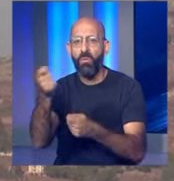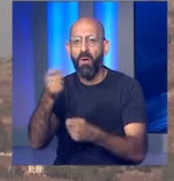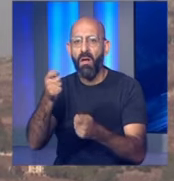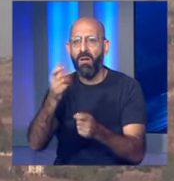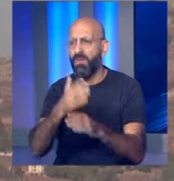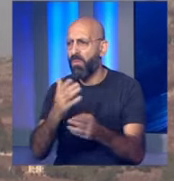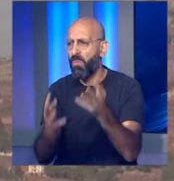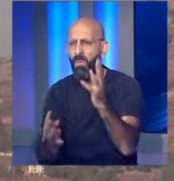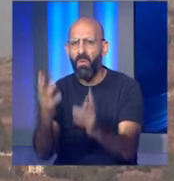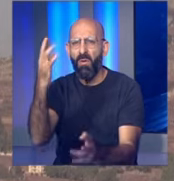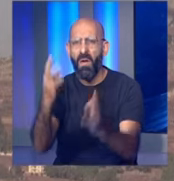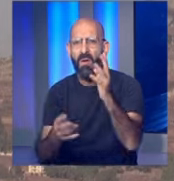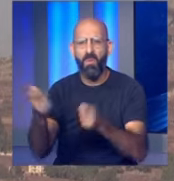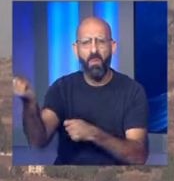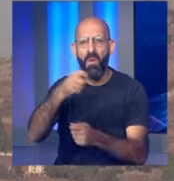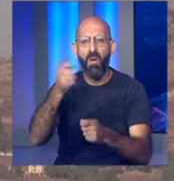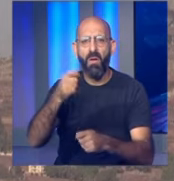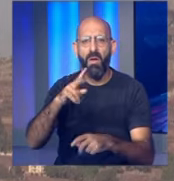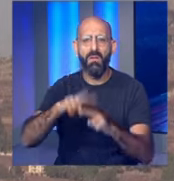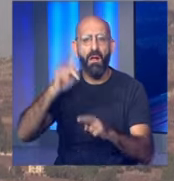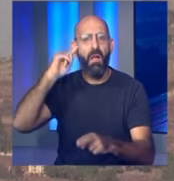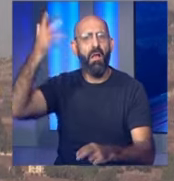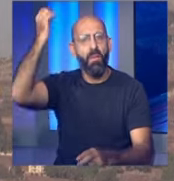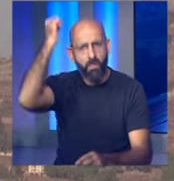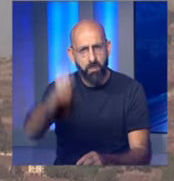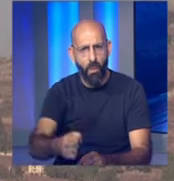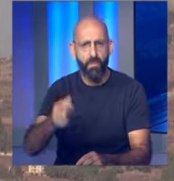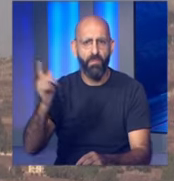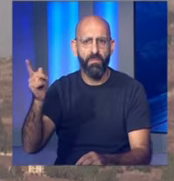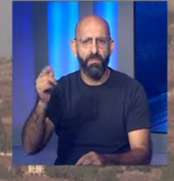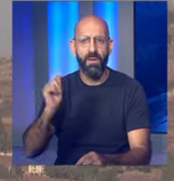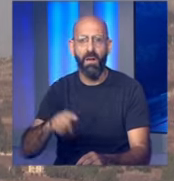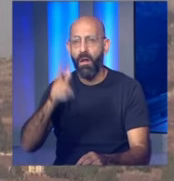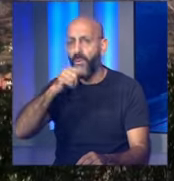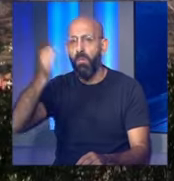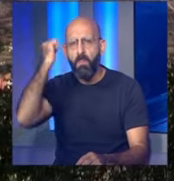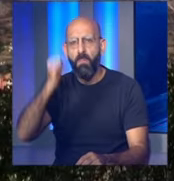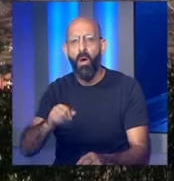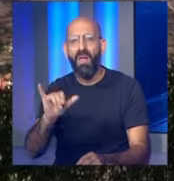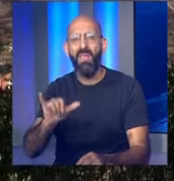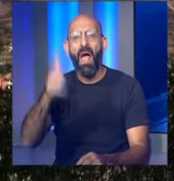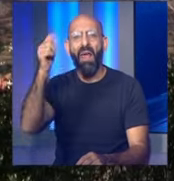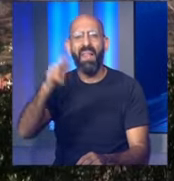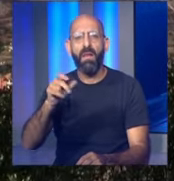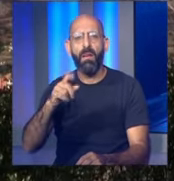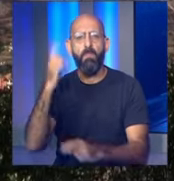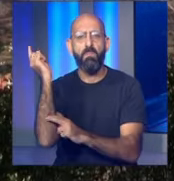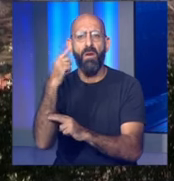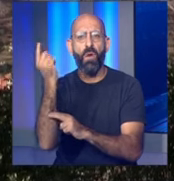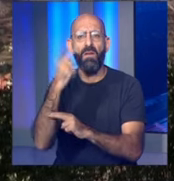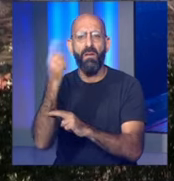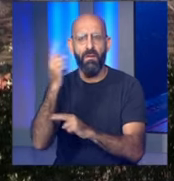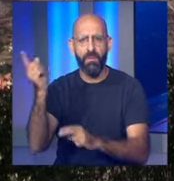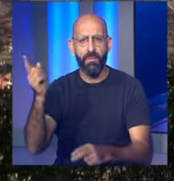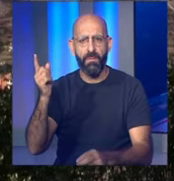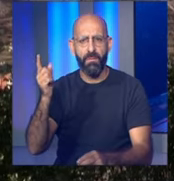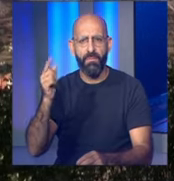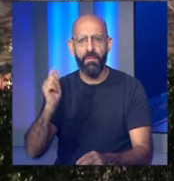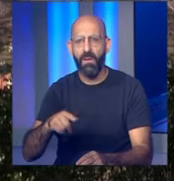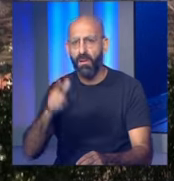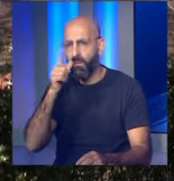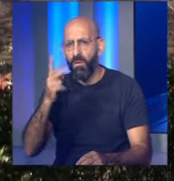بقذيفة تحذيرية لمنعهم من إطفاء الحريق في بساتين برج الملوك، وفجر مبان في بلدات يارين